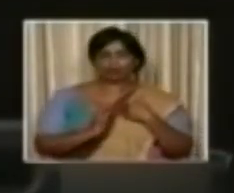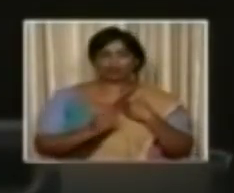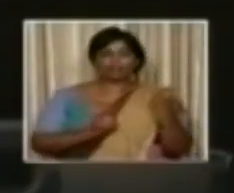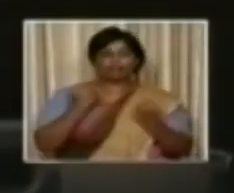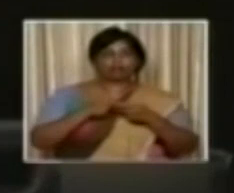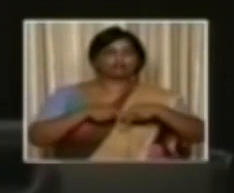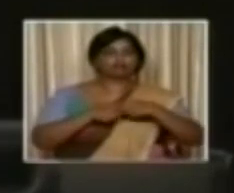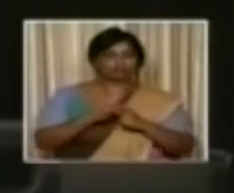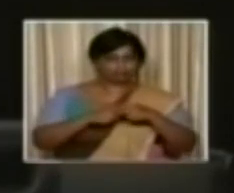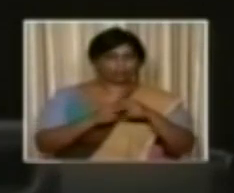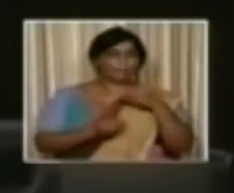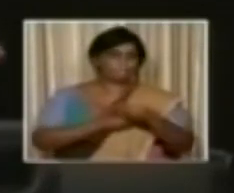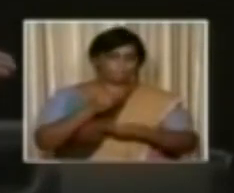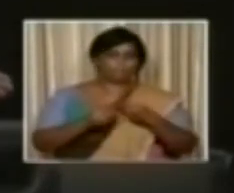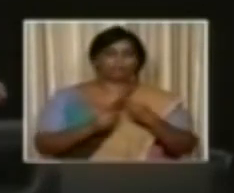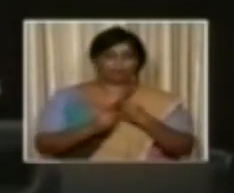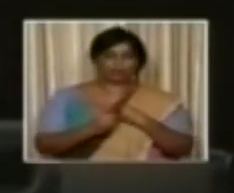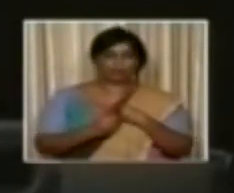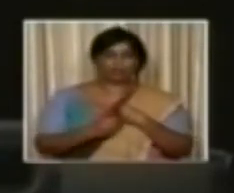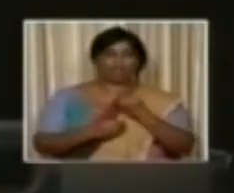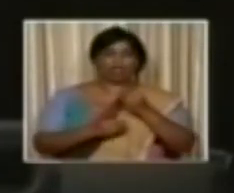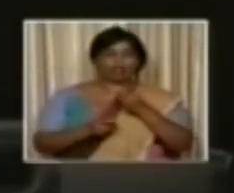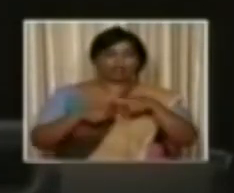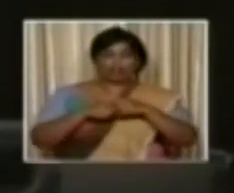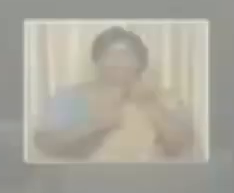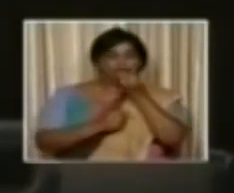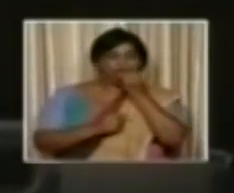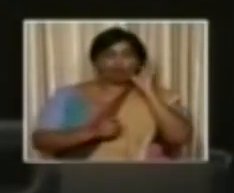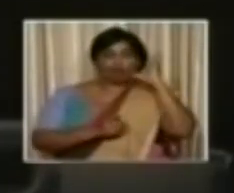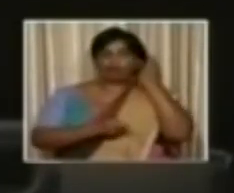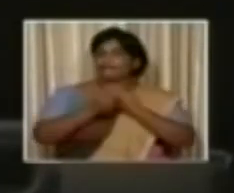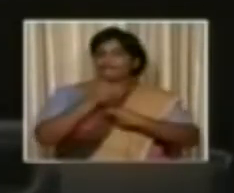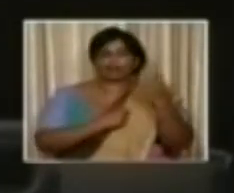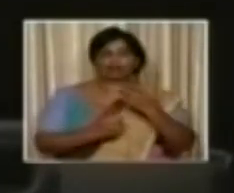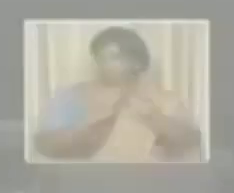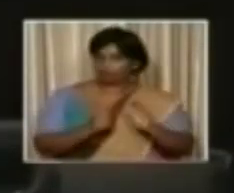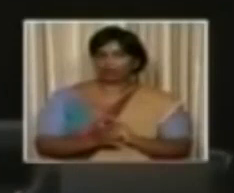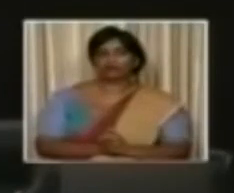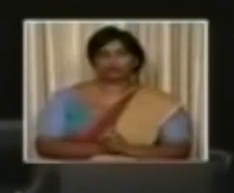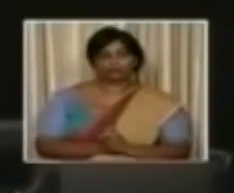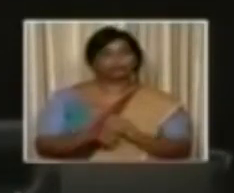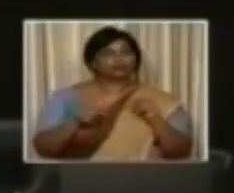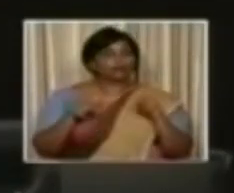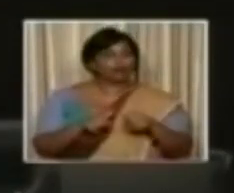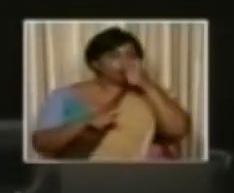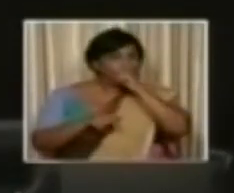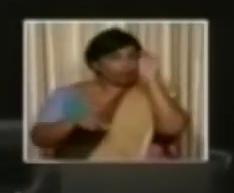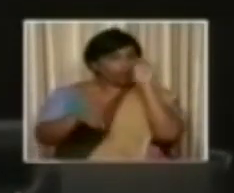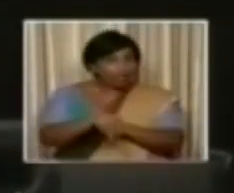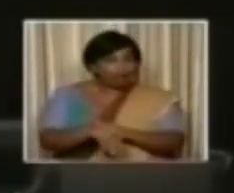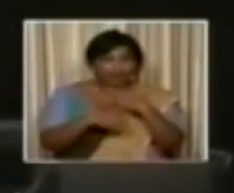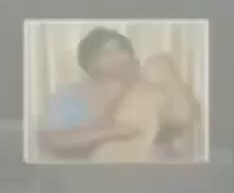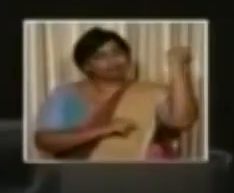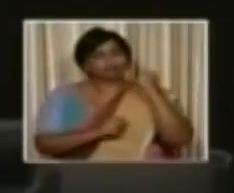நேரத்தில் வெளியில் இந்த வாகனம் தொடர்பில் சில கருத்துக்களையும் தெரிவித்திருந்தார்கள். நான் உதிரி பாகங்களை விற்பனை செய்யும் வர்த்தகர். வாகன உதிரி